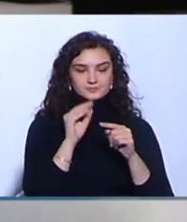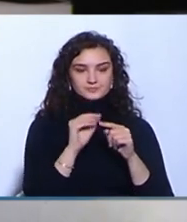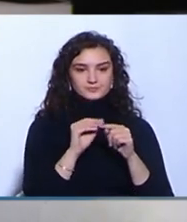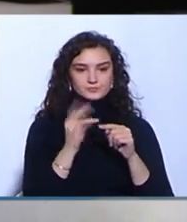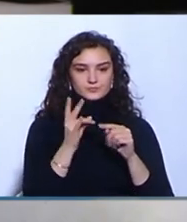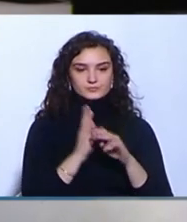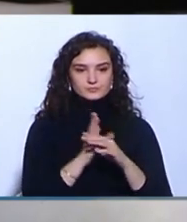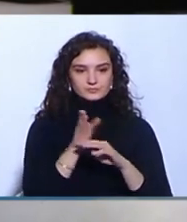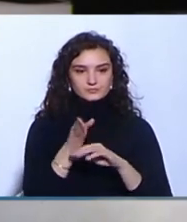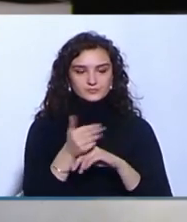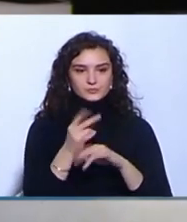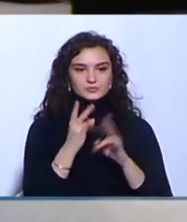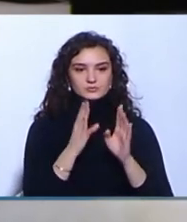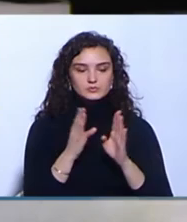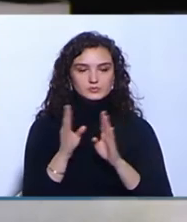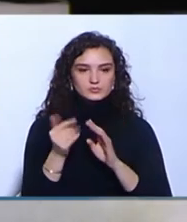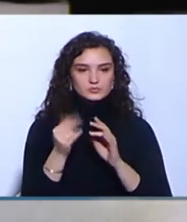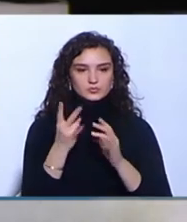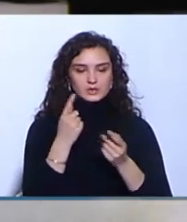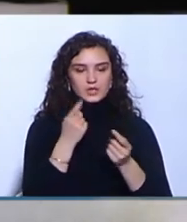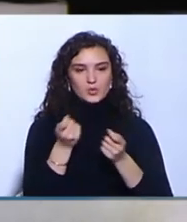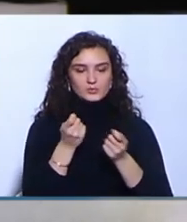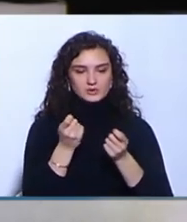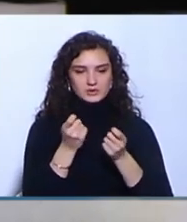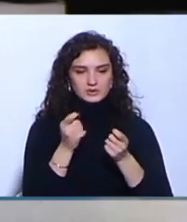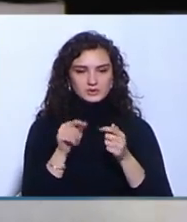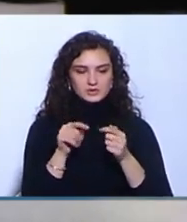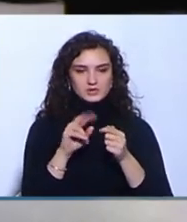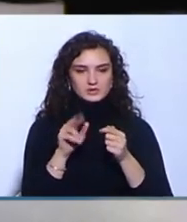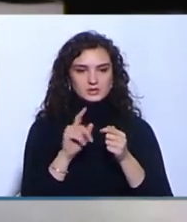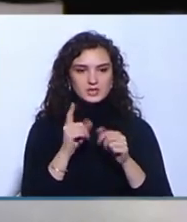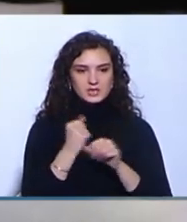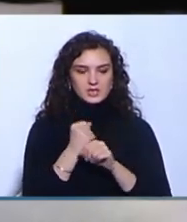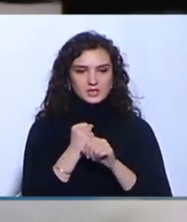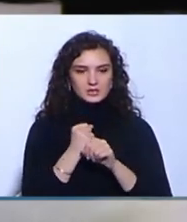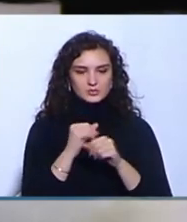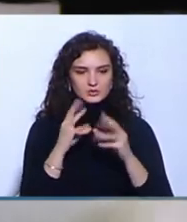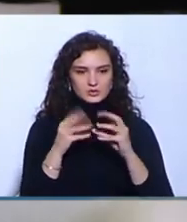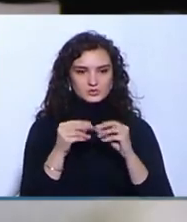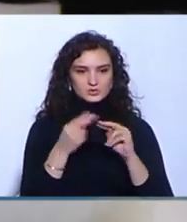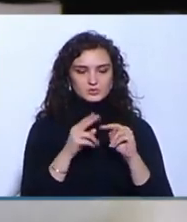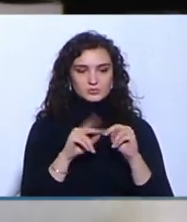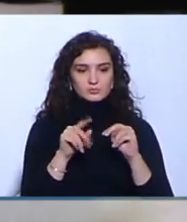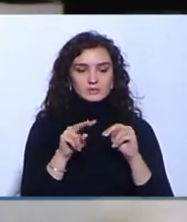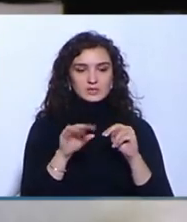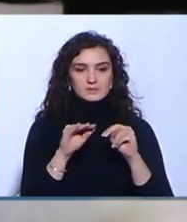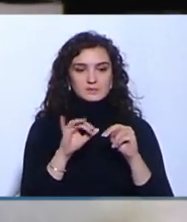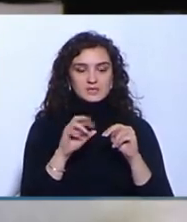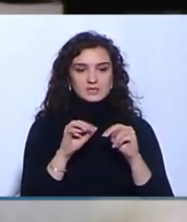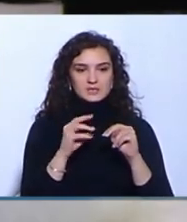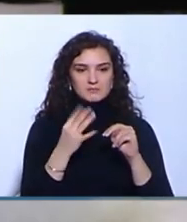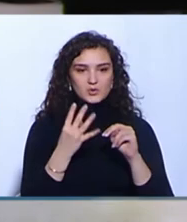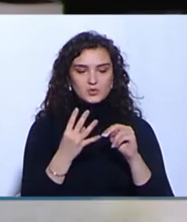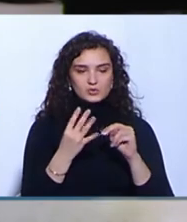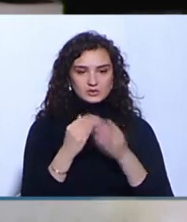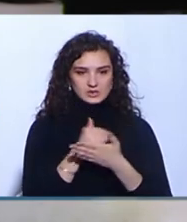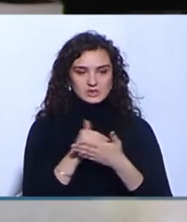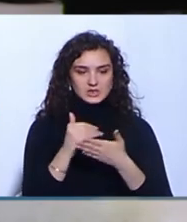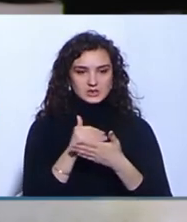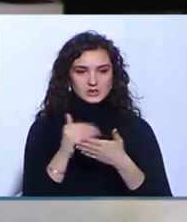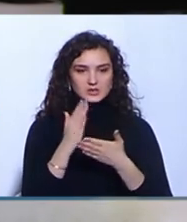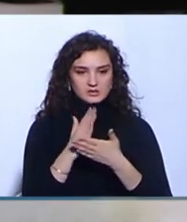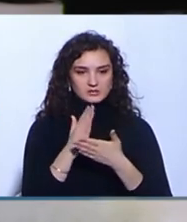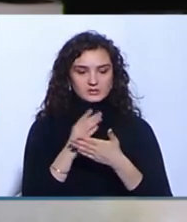უნდა მიმართოს, როგორ მოიქცეს, როგორ გაუფრთხილდეს და რა გააკეთოს საერთოდ. იმიტომ რომ ლიმფედემა 4 სტადია არსებობს